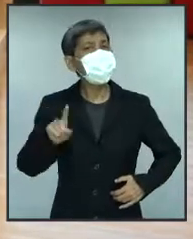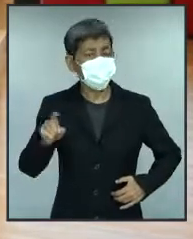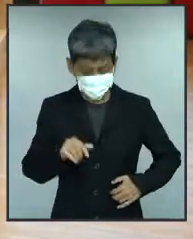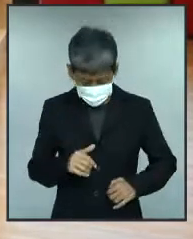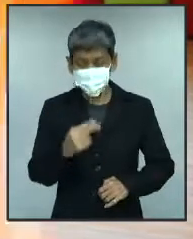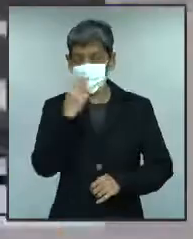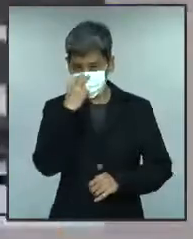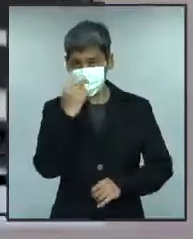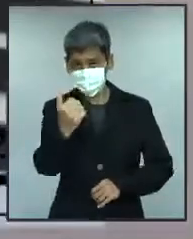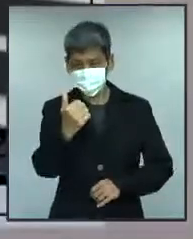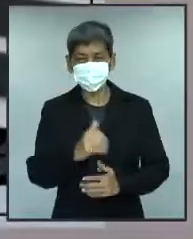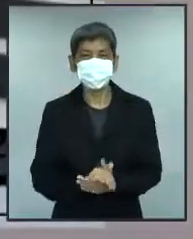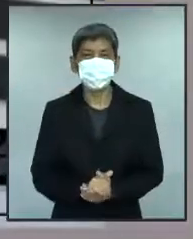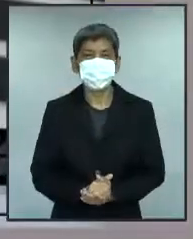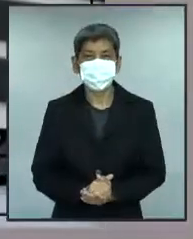บ้าง ครับผม